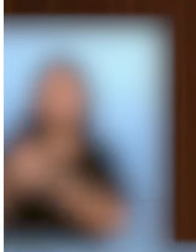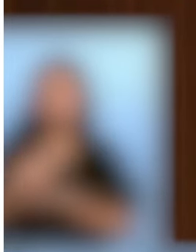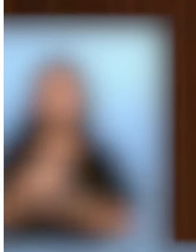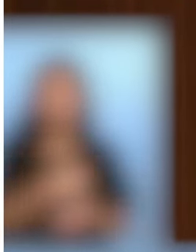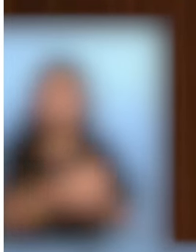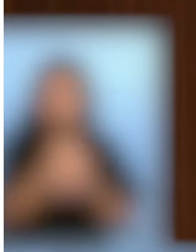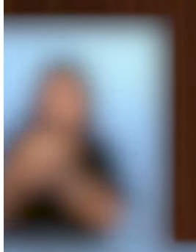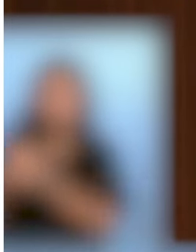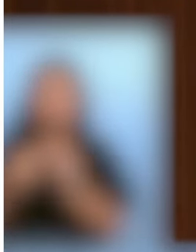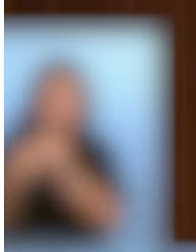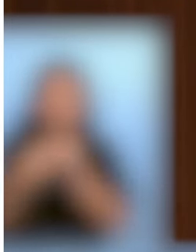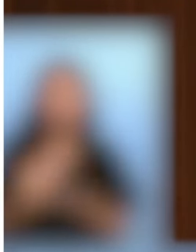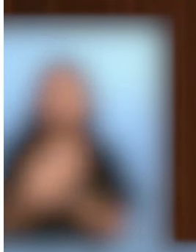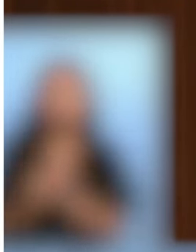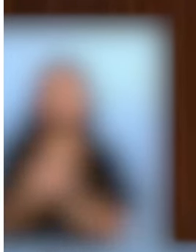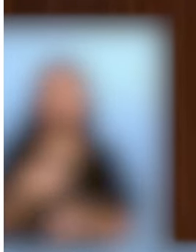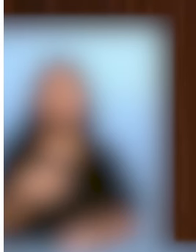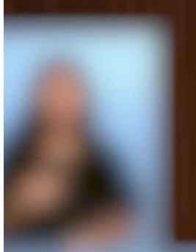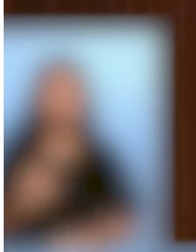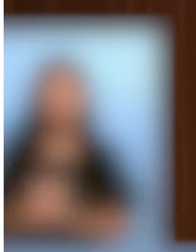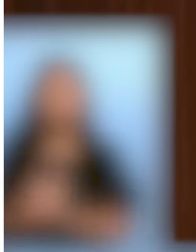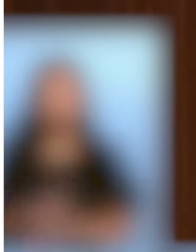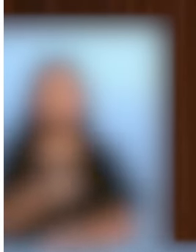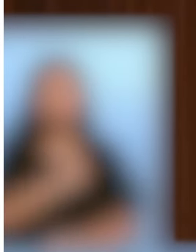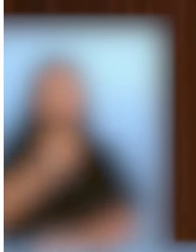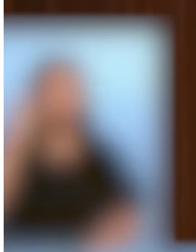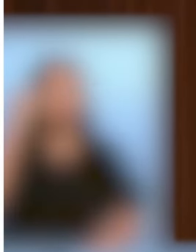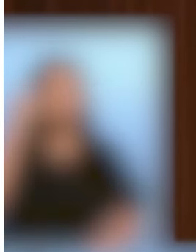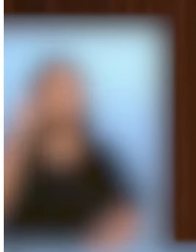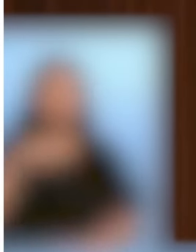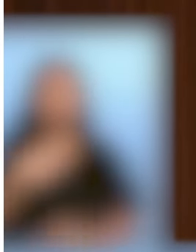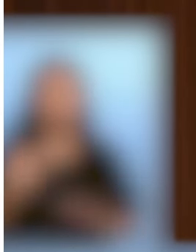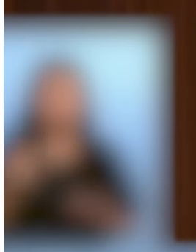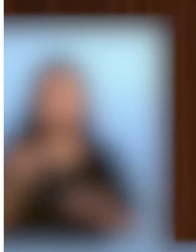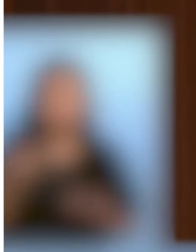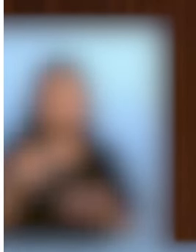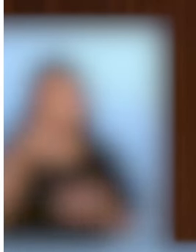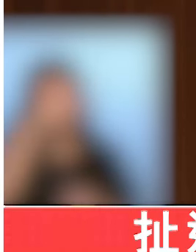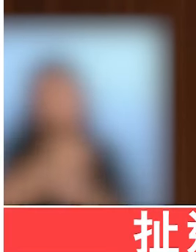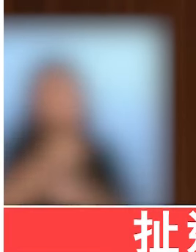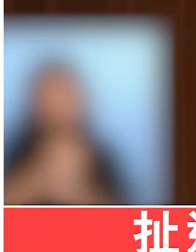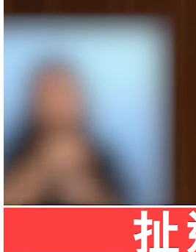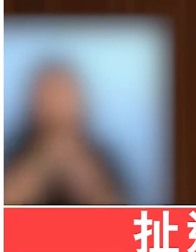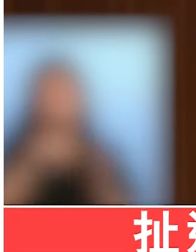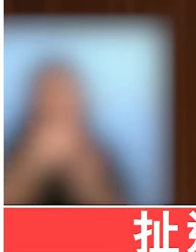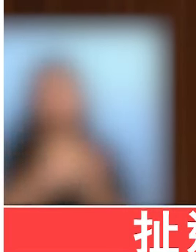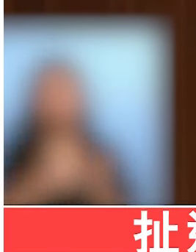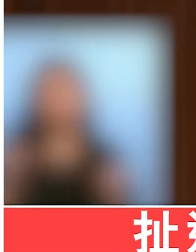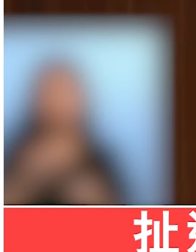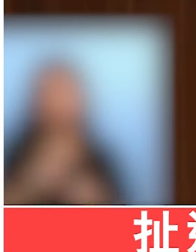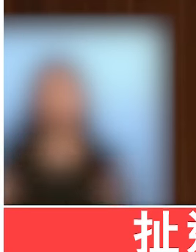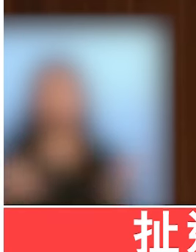人。咁所以你要留意喺施政報告裏邊有關教育嘅部分咧，我自己特別加強咗一段咧，就係家長教